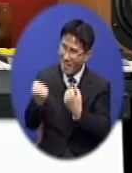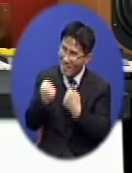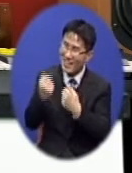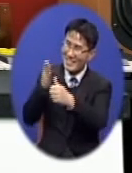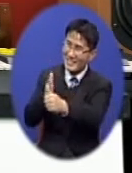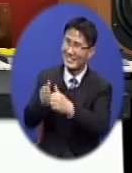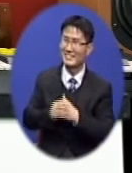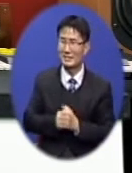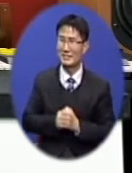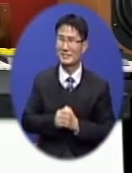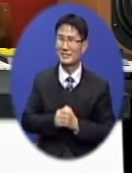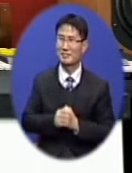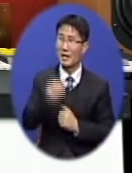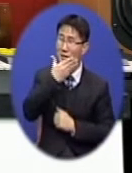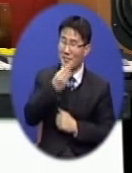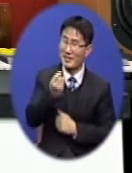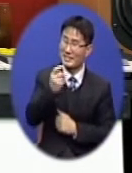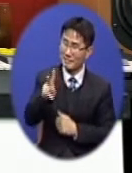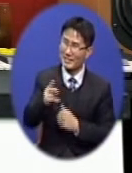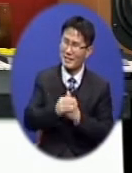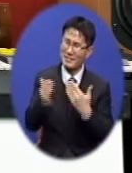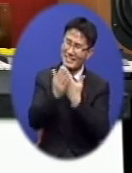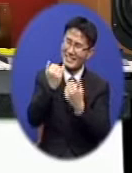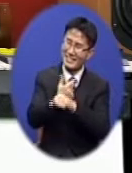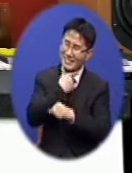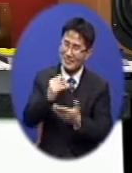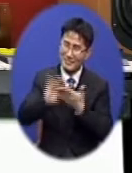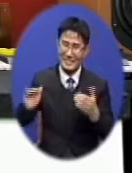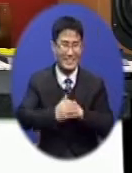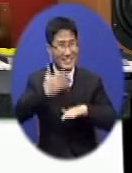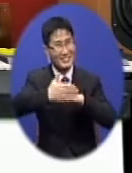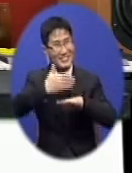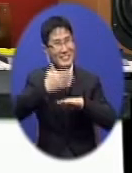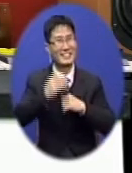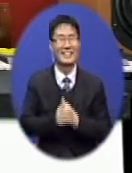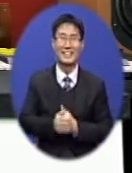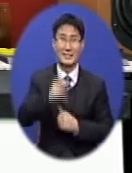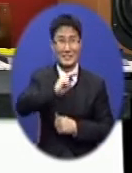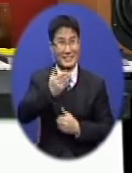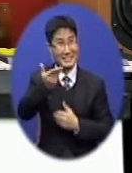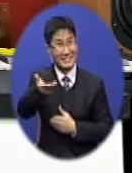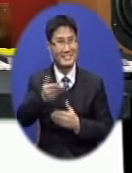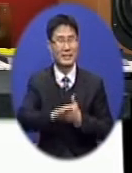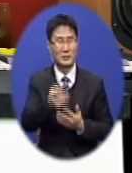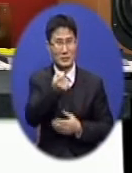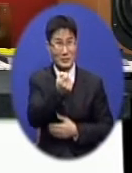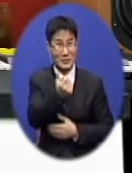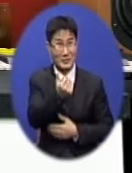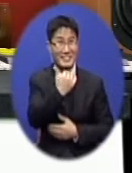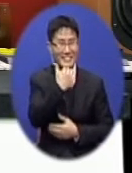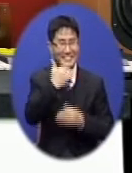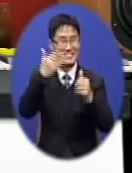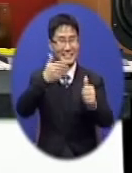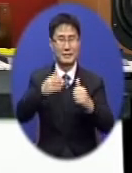네. 네. 복지 TV 번창하기 바랍니다. 감사합니다. 아, 예. 음악 들을 테니까 잠시만